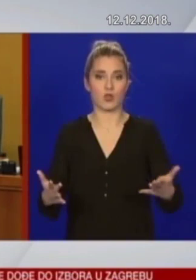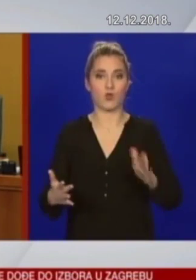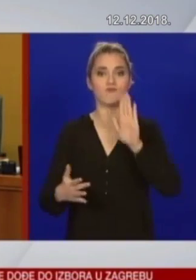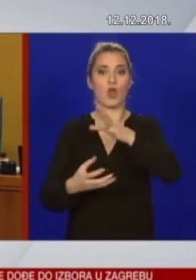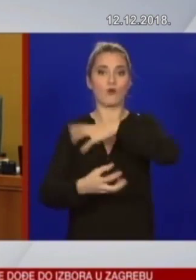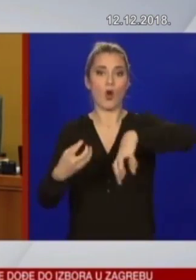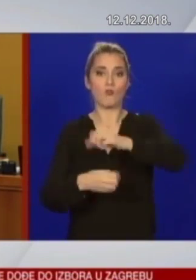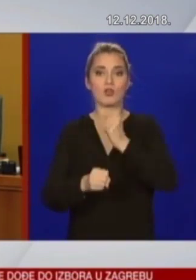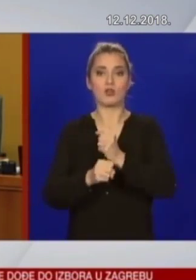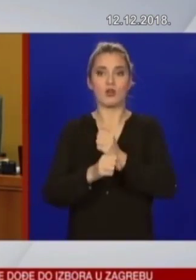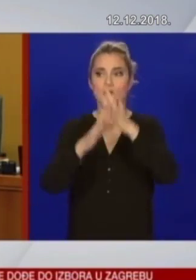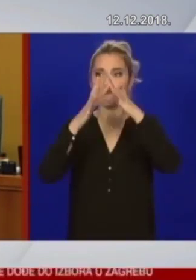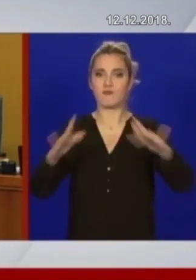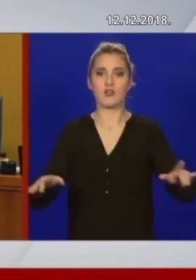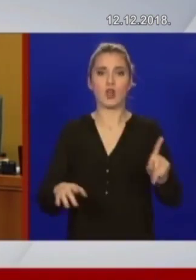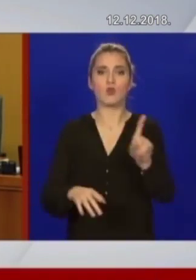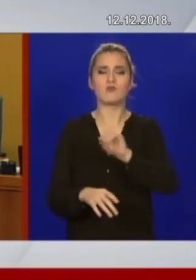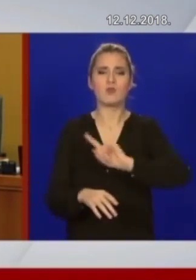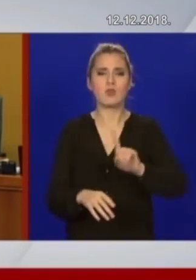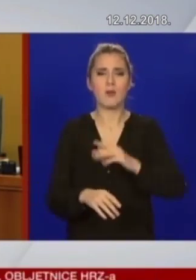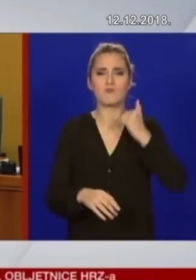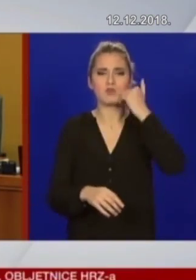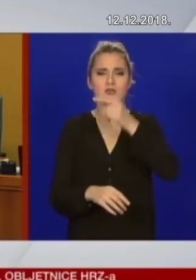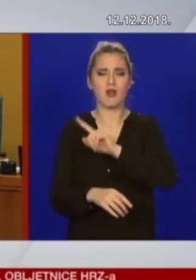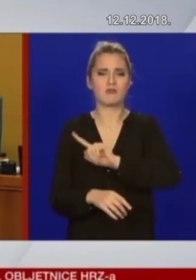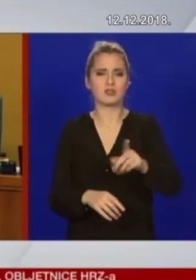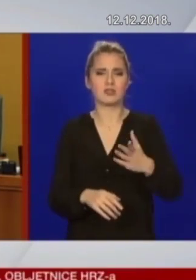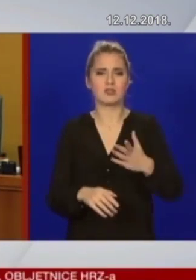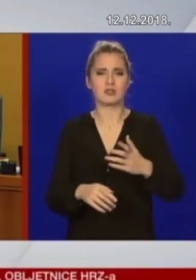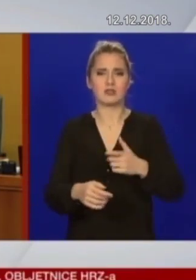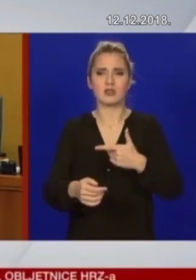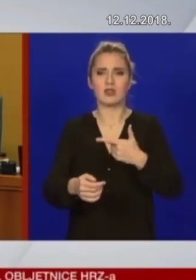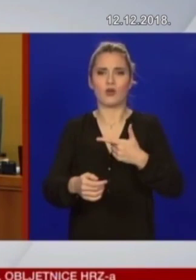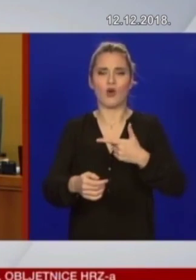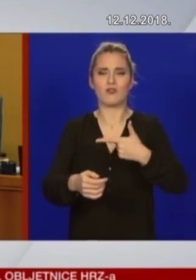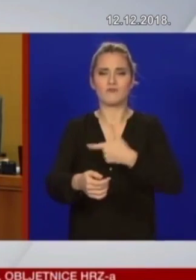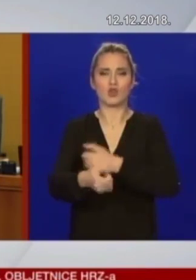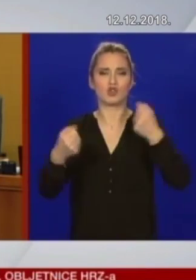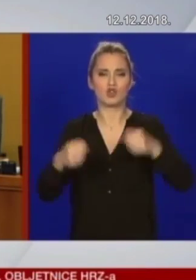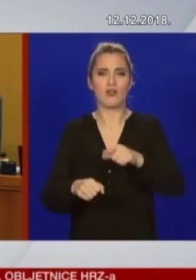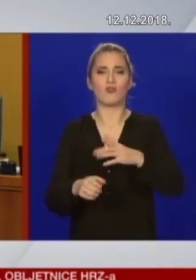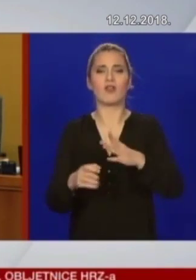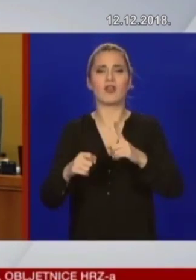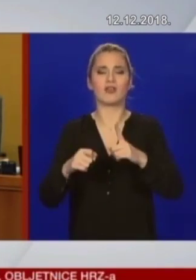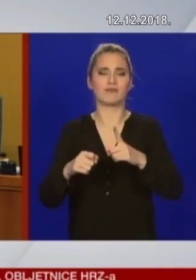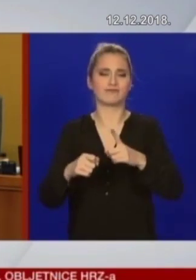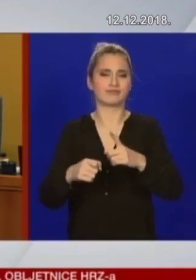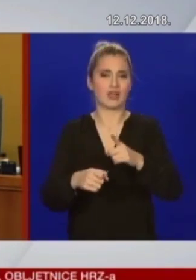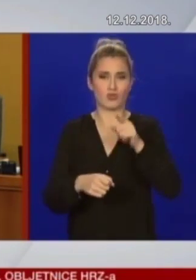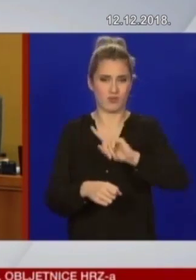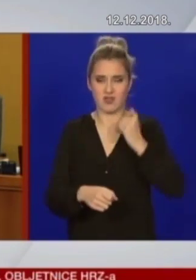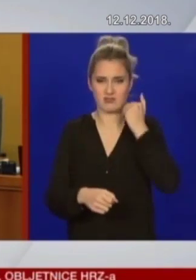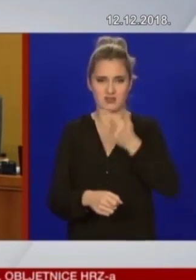njegova obitelj, hacijendu koje se ne bi posramili ni narkobosovi u Kolumbiji. Zar vas to